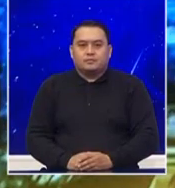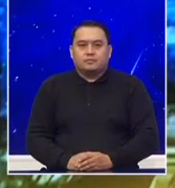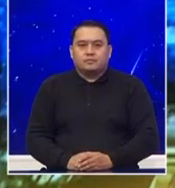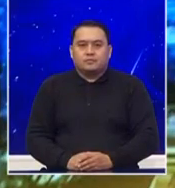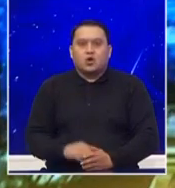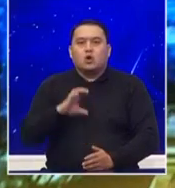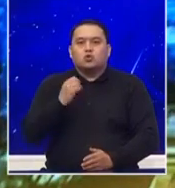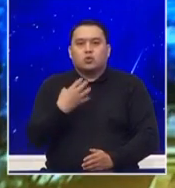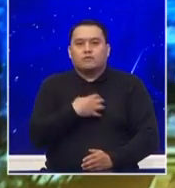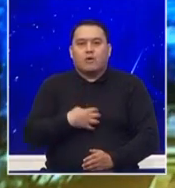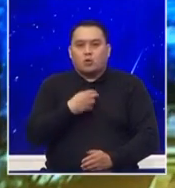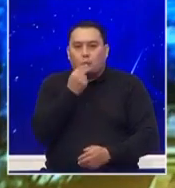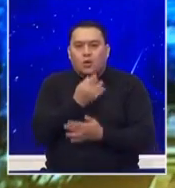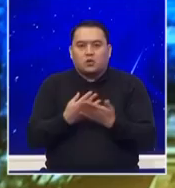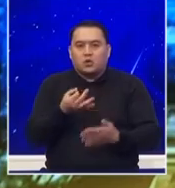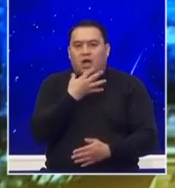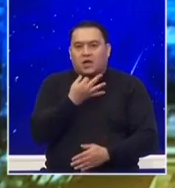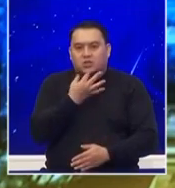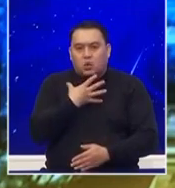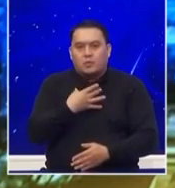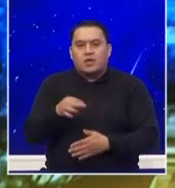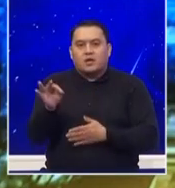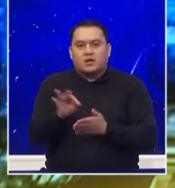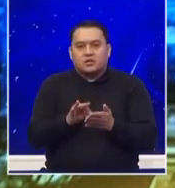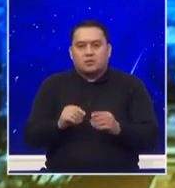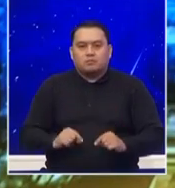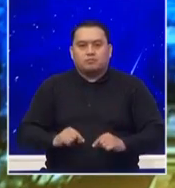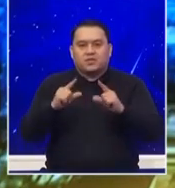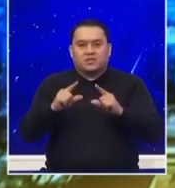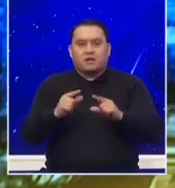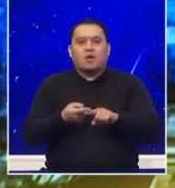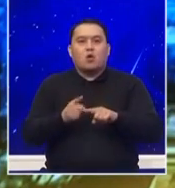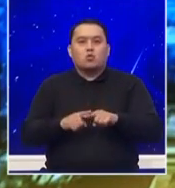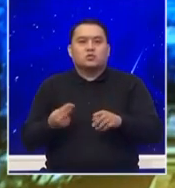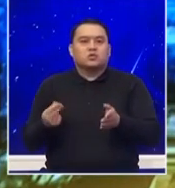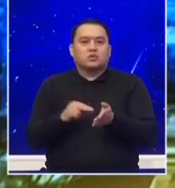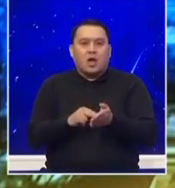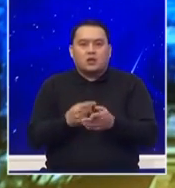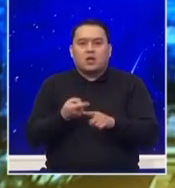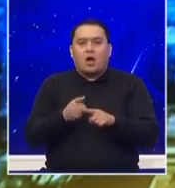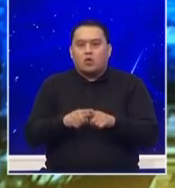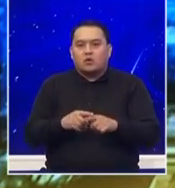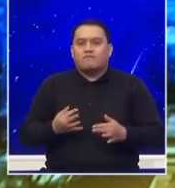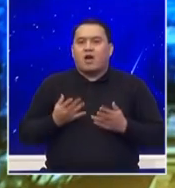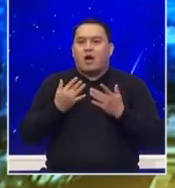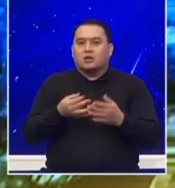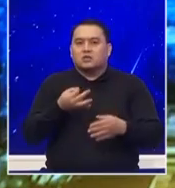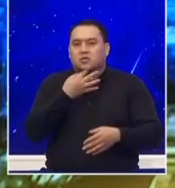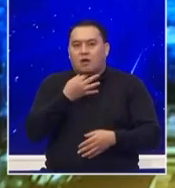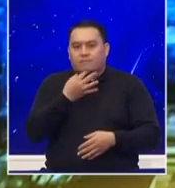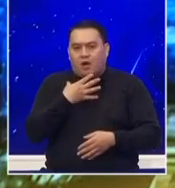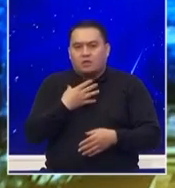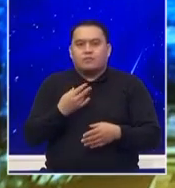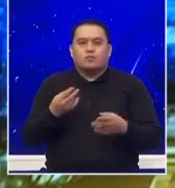Еще один социально значимый продукт – куриное яйцо – резко подскочил в цене. Завышенная стоимость на этот крайне востребованный товар